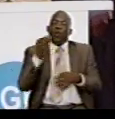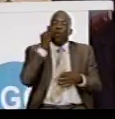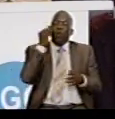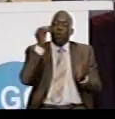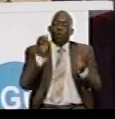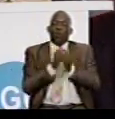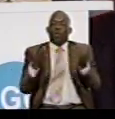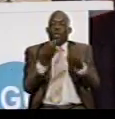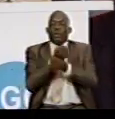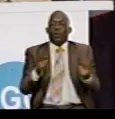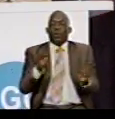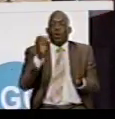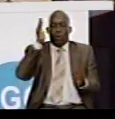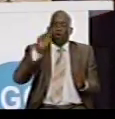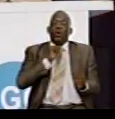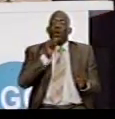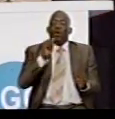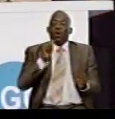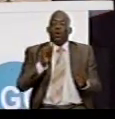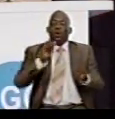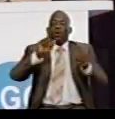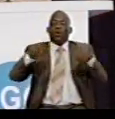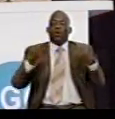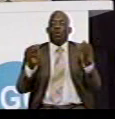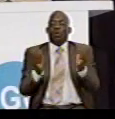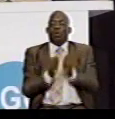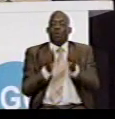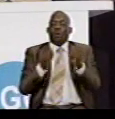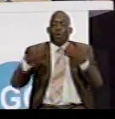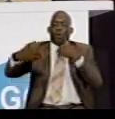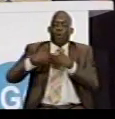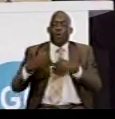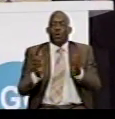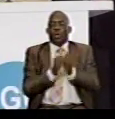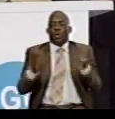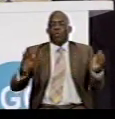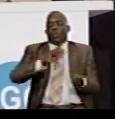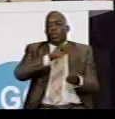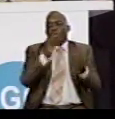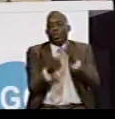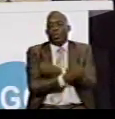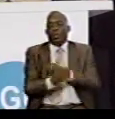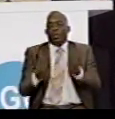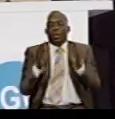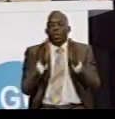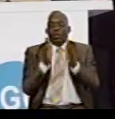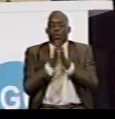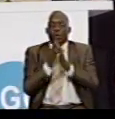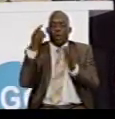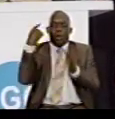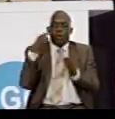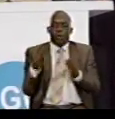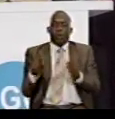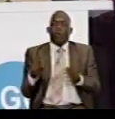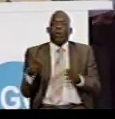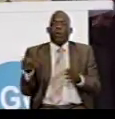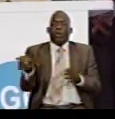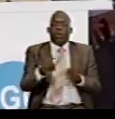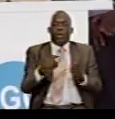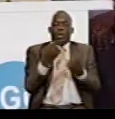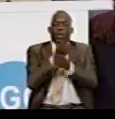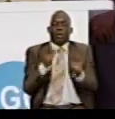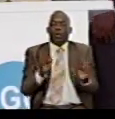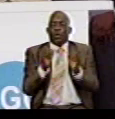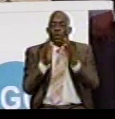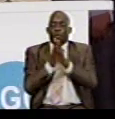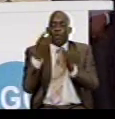We go back untransformed. Ils rentreront transformés. Open your mouth and pray unto the Lord. Ouvre ta bouche et parle let's à Dieu. Pray for their salvation. Prions pour le salut. Let's pray for their